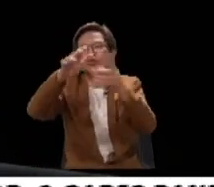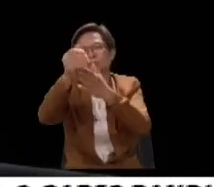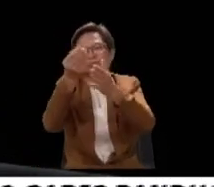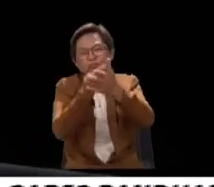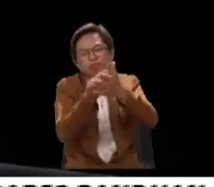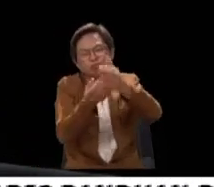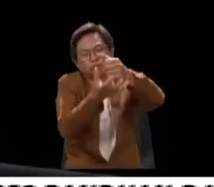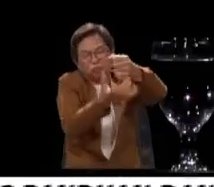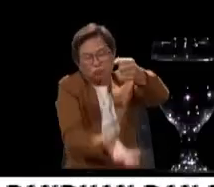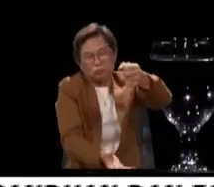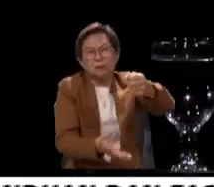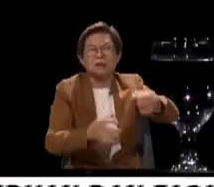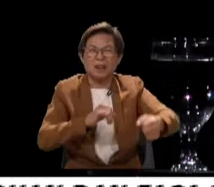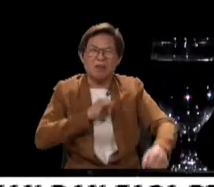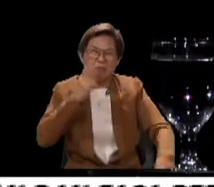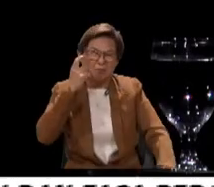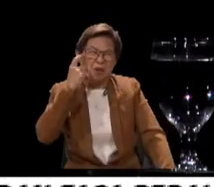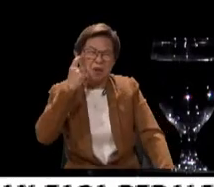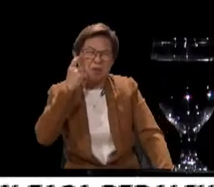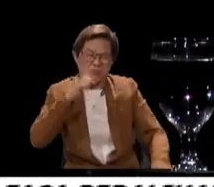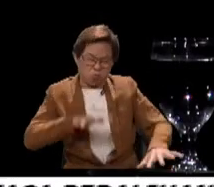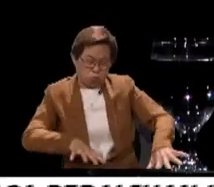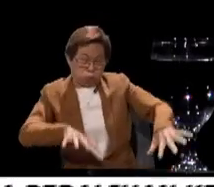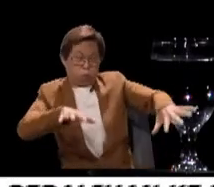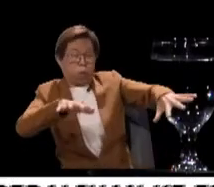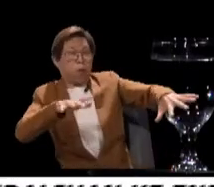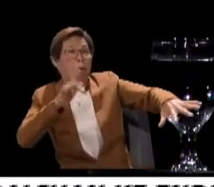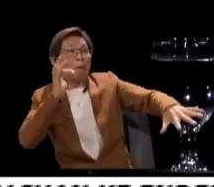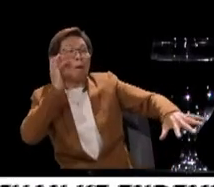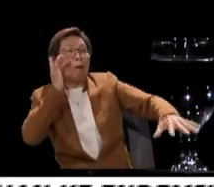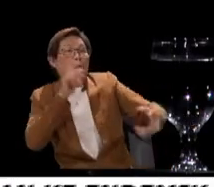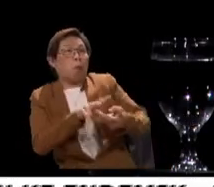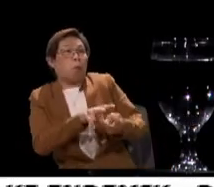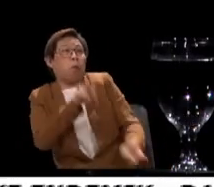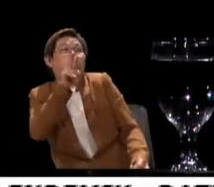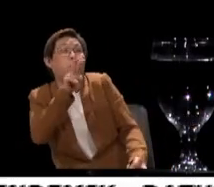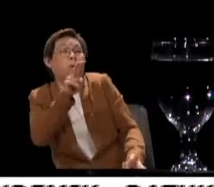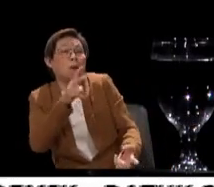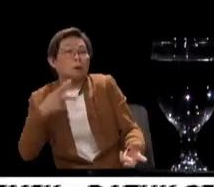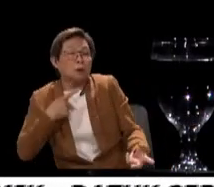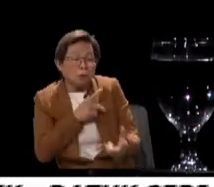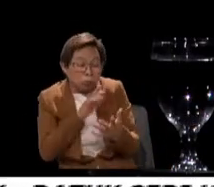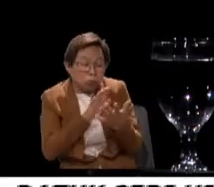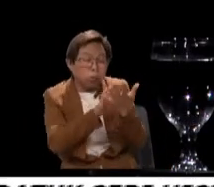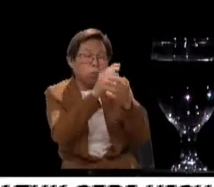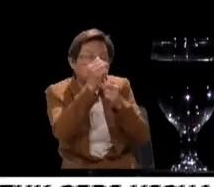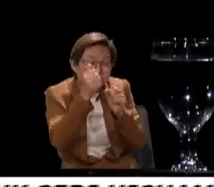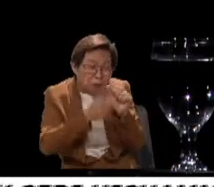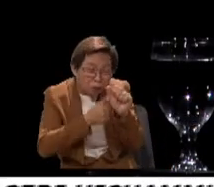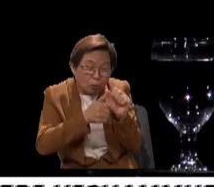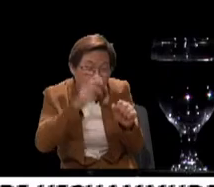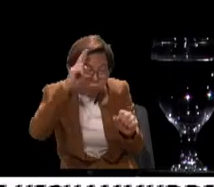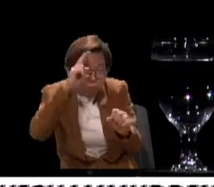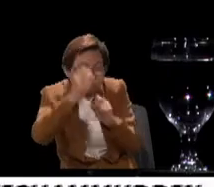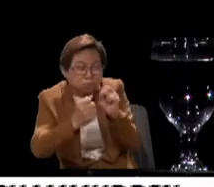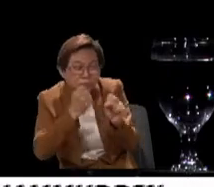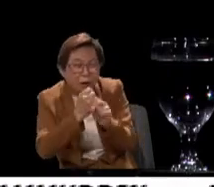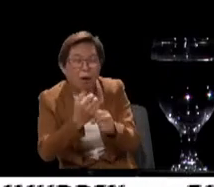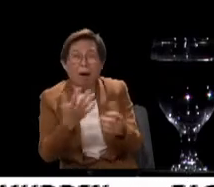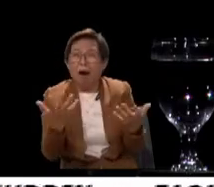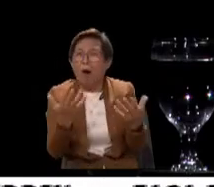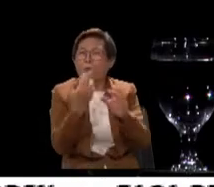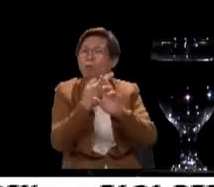okey Saya kira impaknya kali ini sangat di luar jangkaan daripada apa yang kita depani setiap tahun j Jadi bagaimana